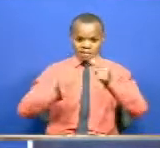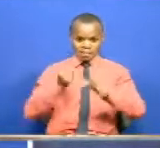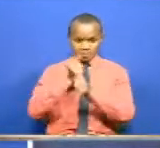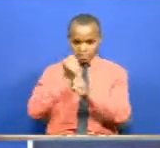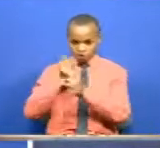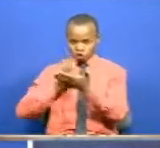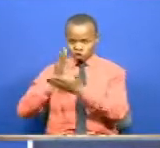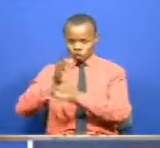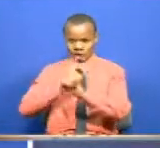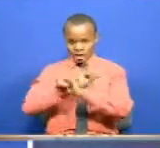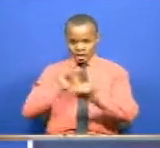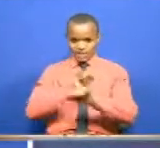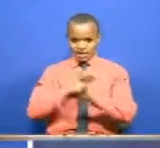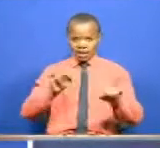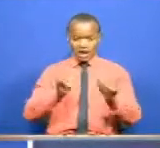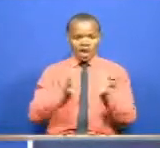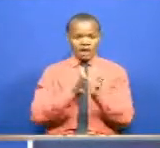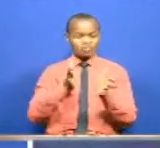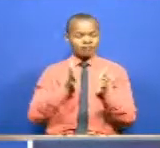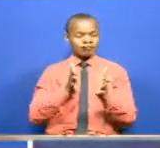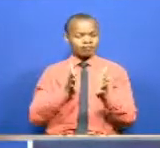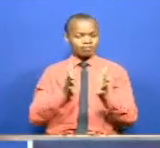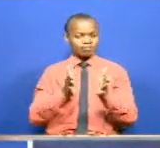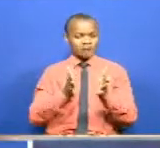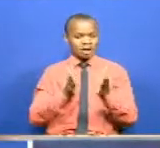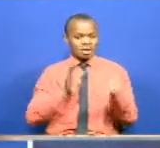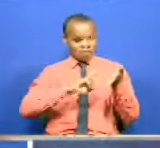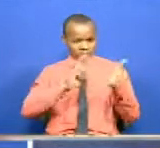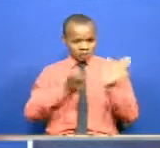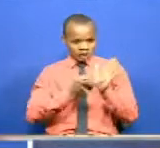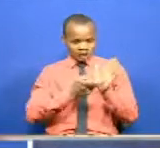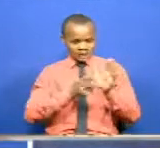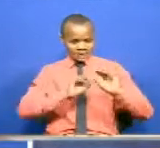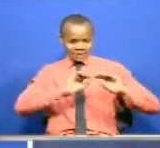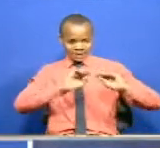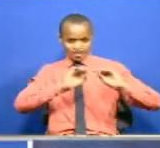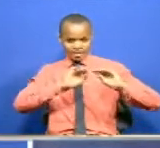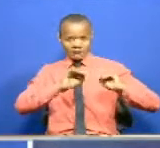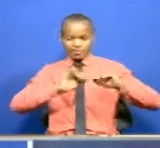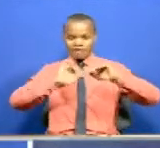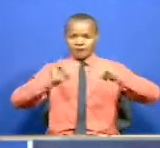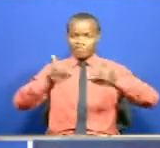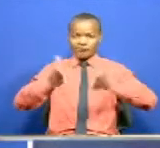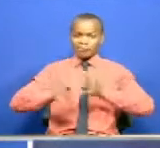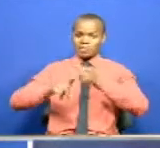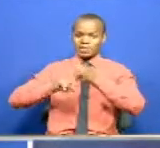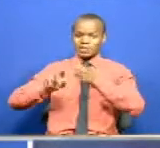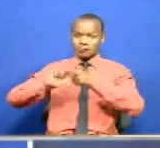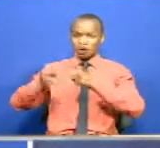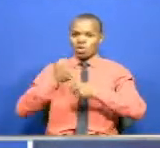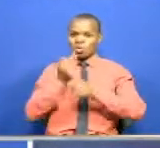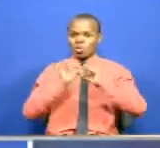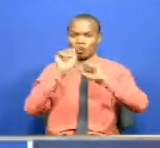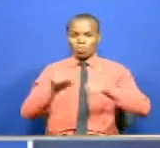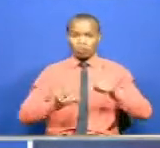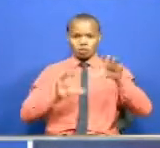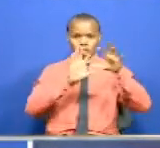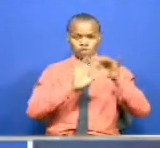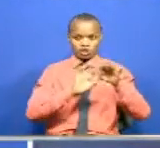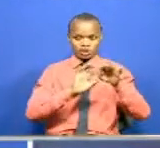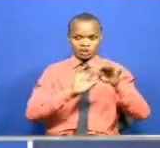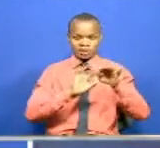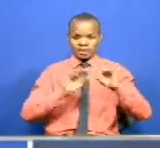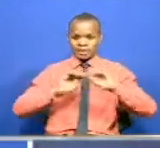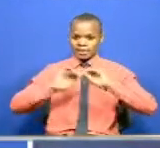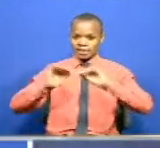mlandi ambao pia watakuwa na mlandi wa kusaidia na kufundisha farmers wetu hawa 6,000 ambao watakuwa majiunga na hii cooperative kwa